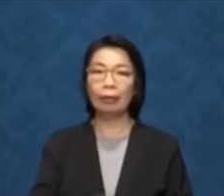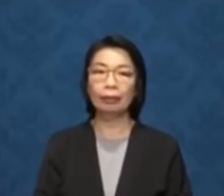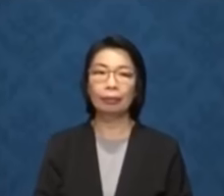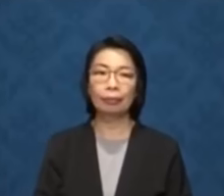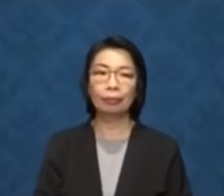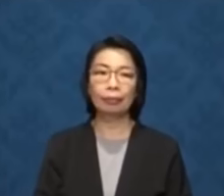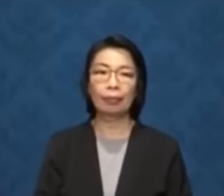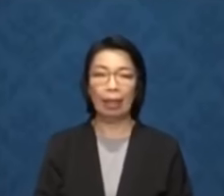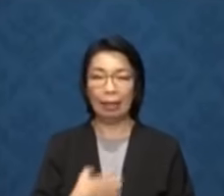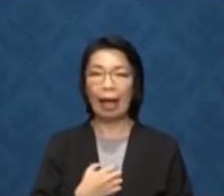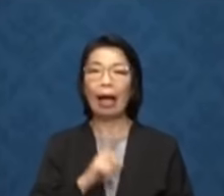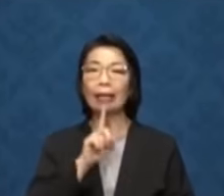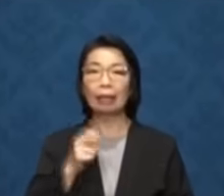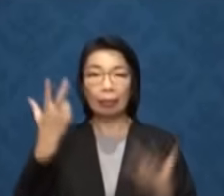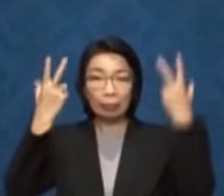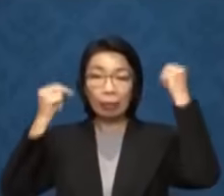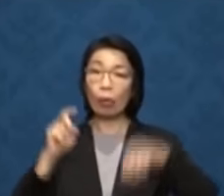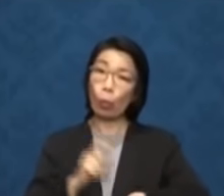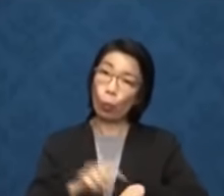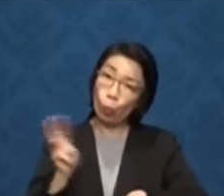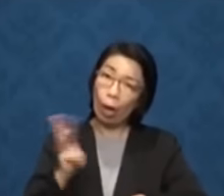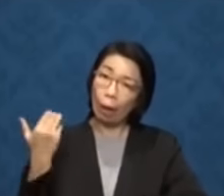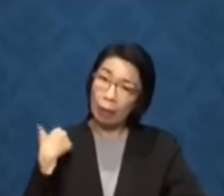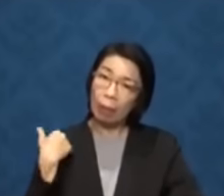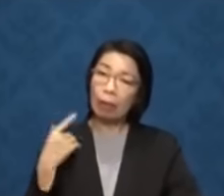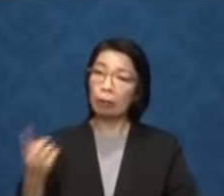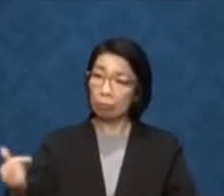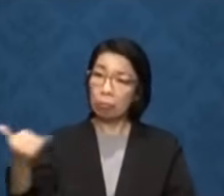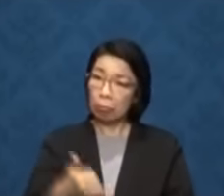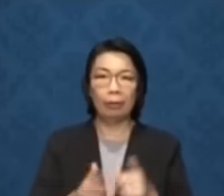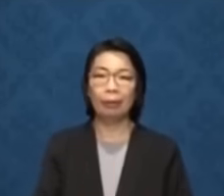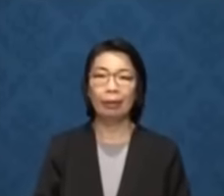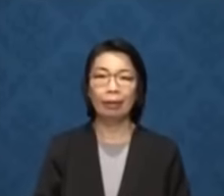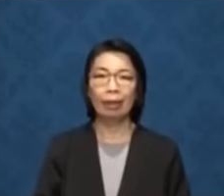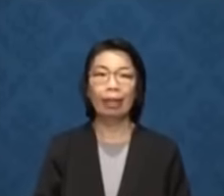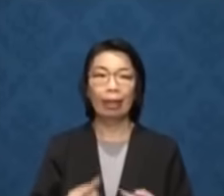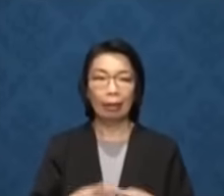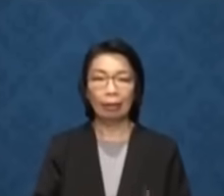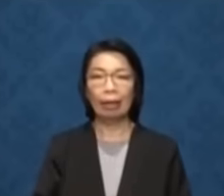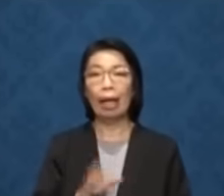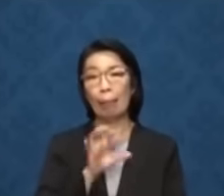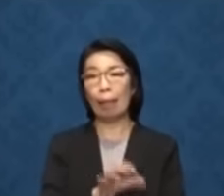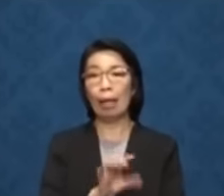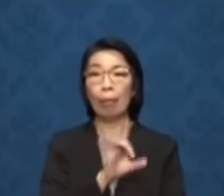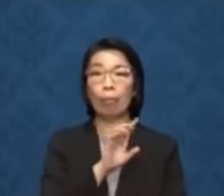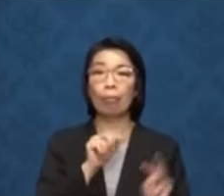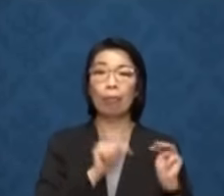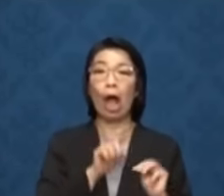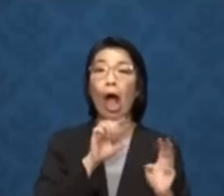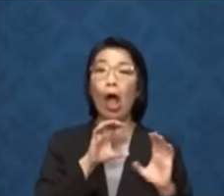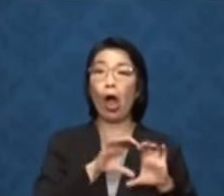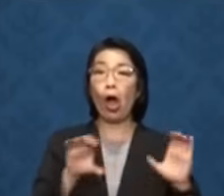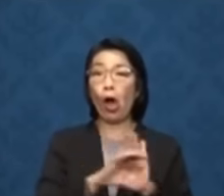แล้วจะอยากจะทราบว่าท่านนายกพอจะมีเวลาตอบกระทู้สดของผมหรือไม่ผมครับ ข้อบังคับข้อที่151ครับในเมื่อท่านนายกเนี่ยนะ